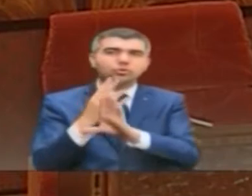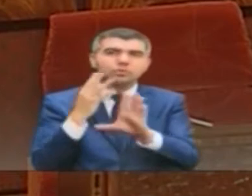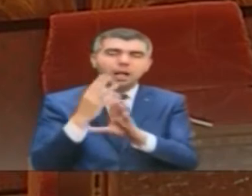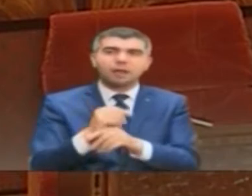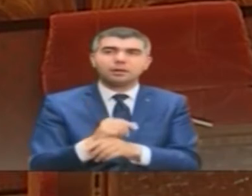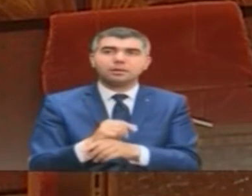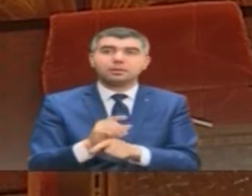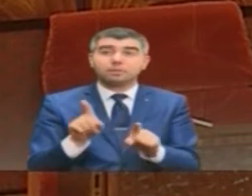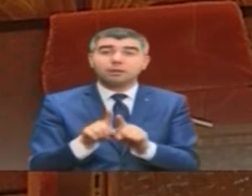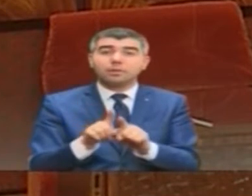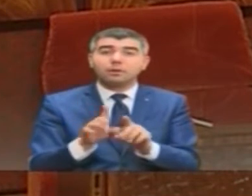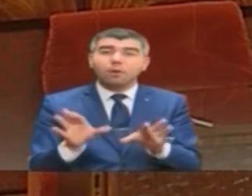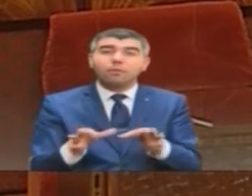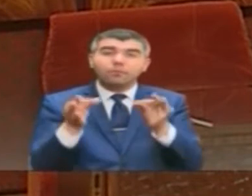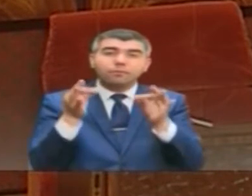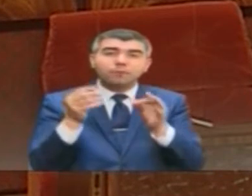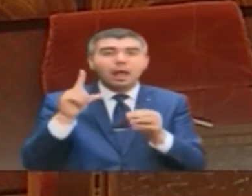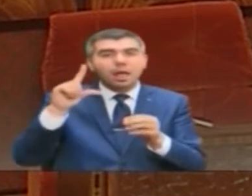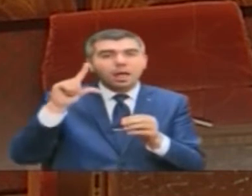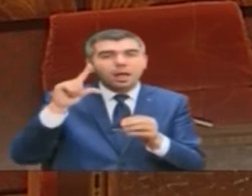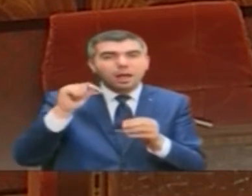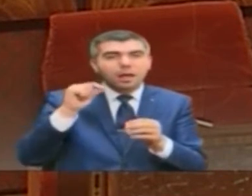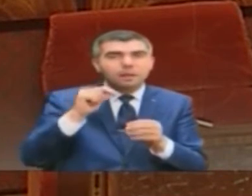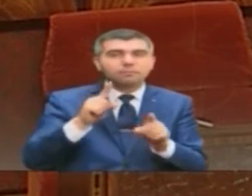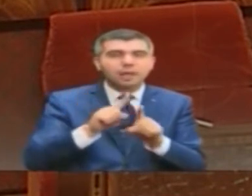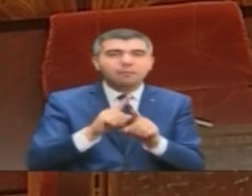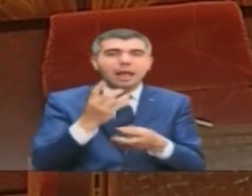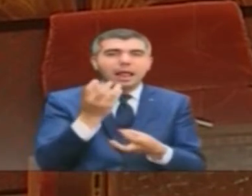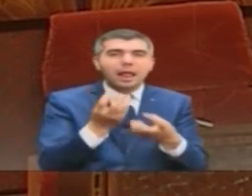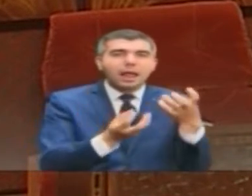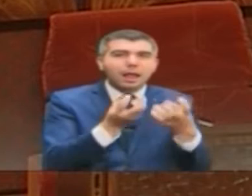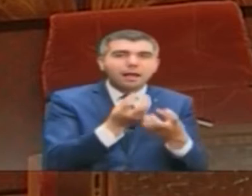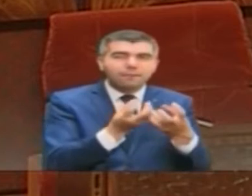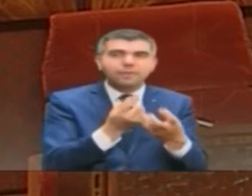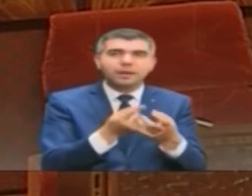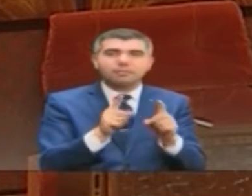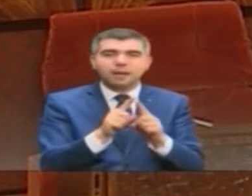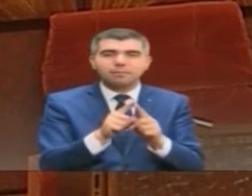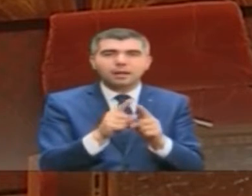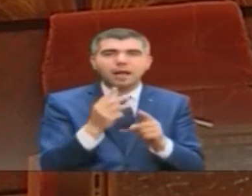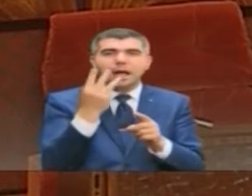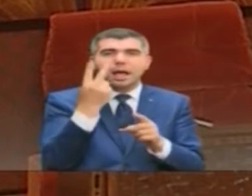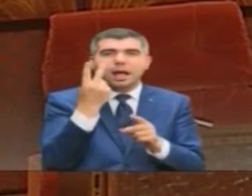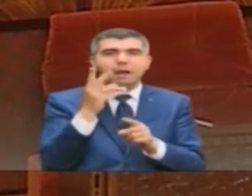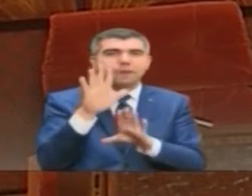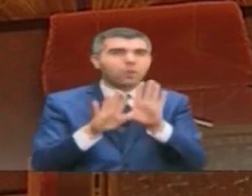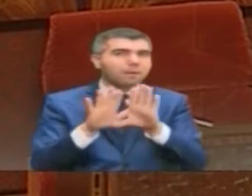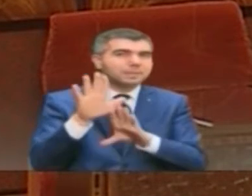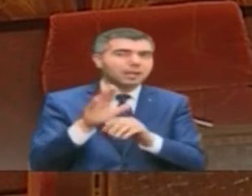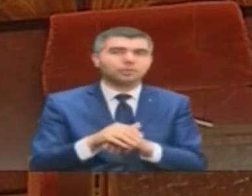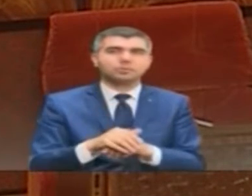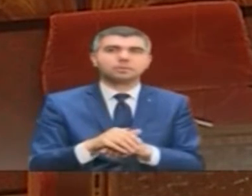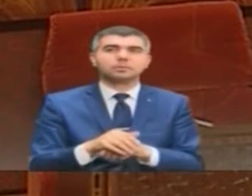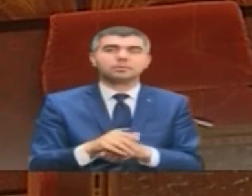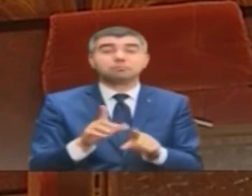النوع ديال التقلص ديال المساحات المتضرره من الحرائق خلال موسم 2015 حيث عرفت